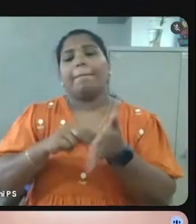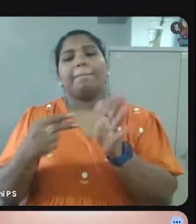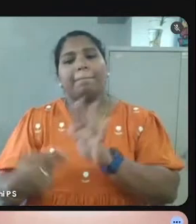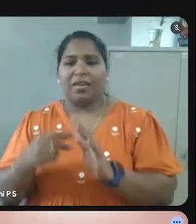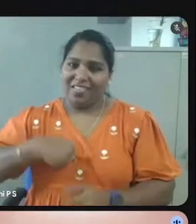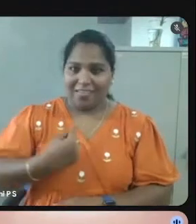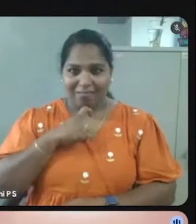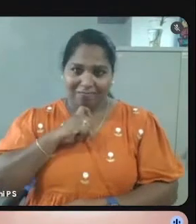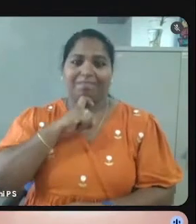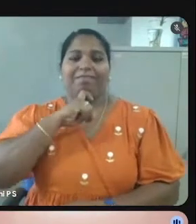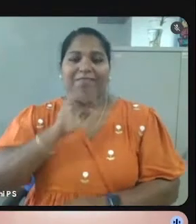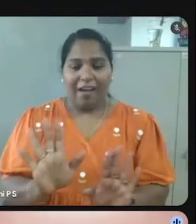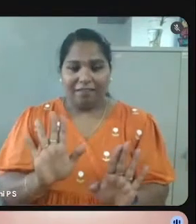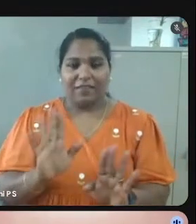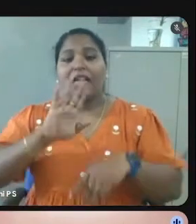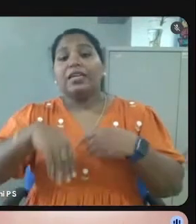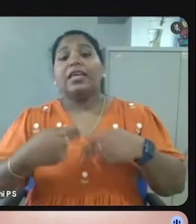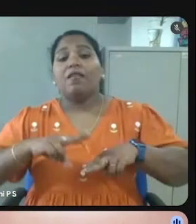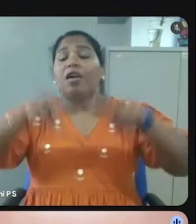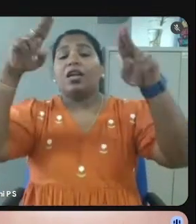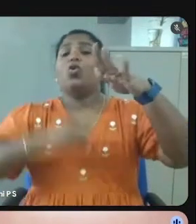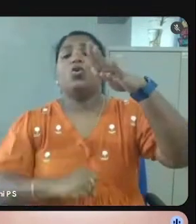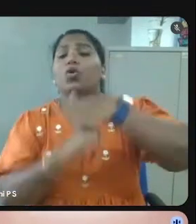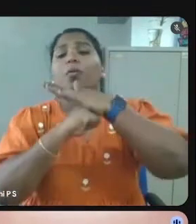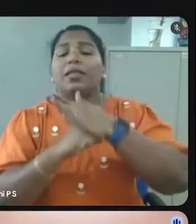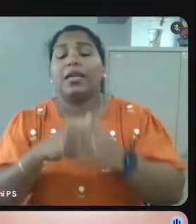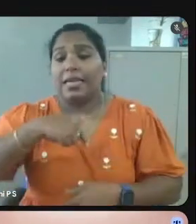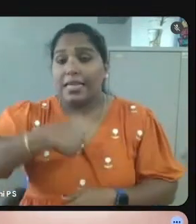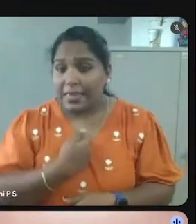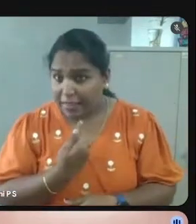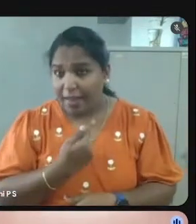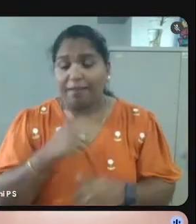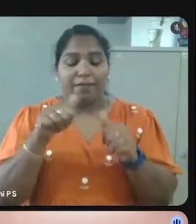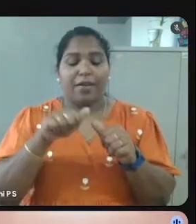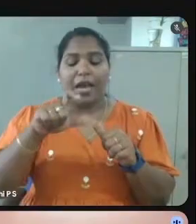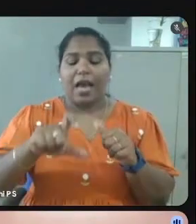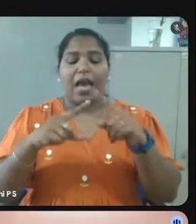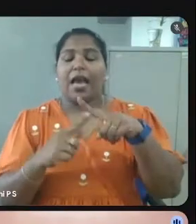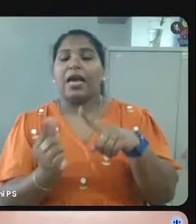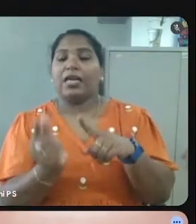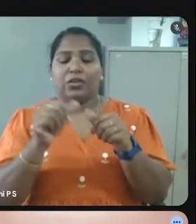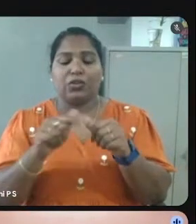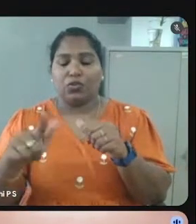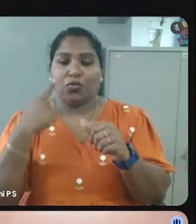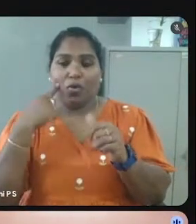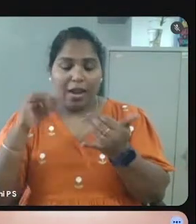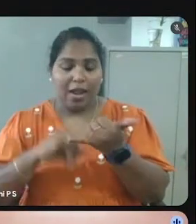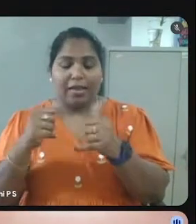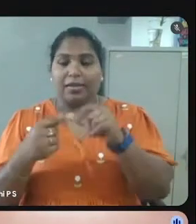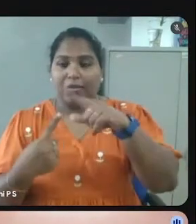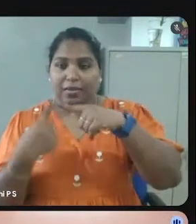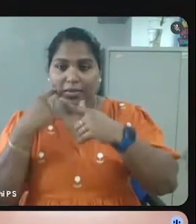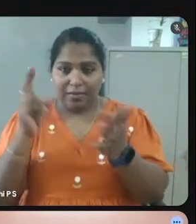ചെയ്യുമ്പോൾ ഫൈനൽ സ്റ്റേജ് ലാസ്റ്റ് ടോപ്പ് മോസ്റ്റ് സെൽഫ് ആക്ച്വലൈസേഷൻ പറയുന്നത് ഒരു ഗുഡ് പ്യുവർ പെർഫോമൻസും പേഴ്സണൽ